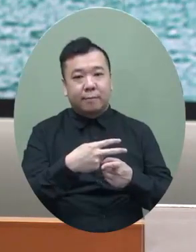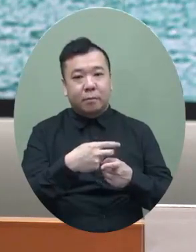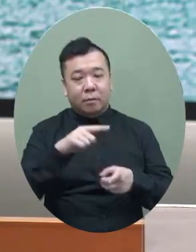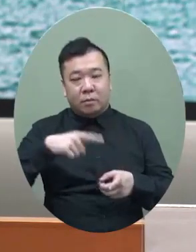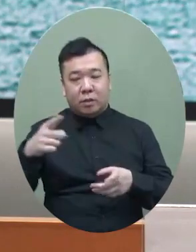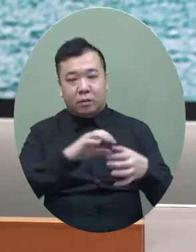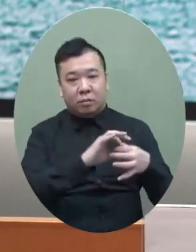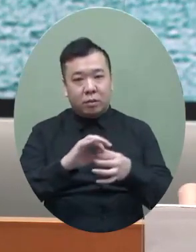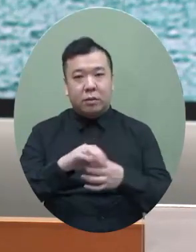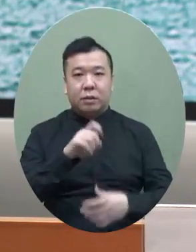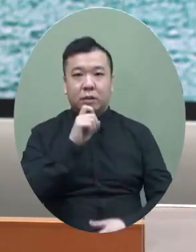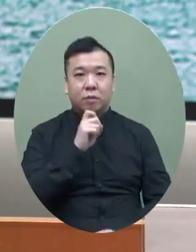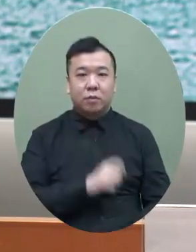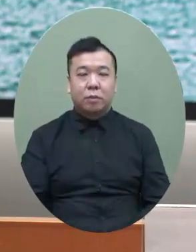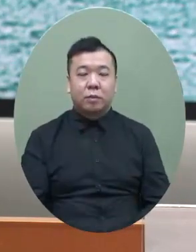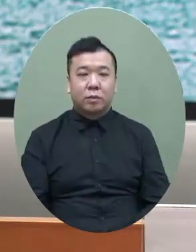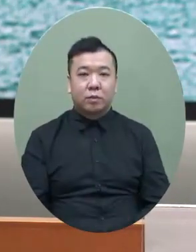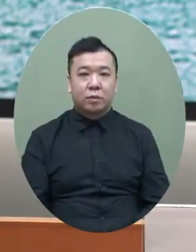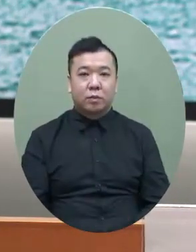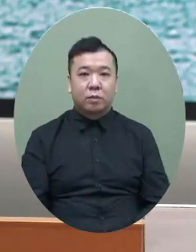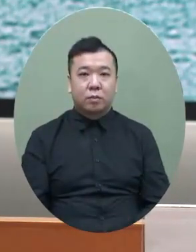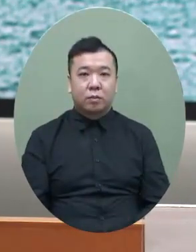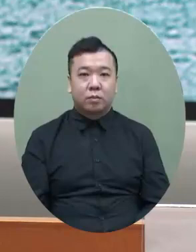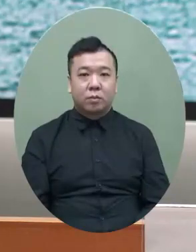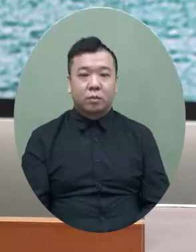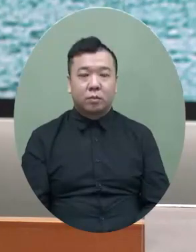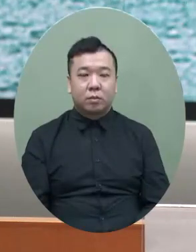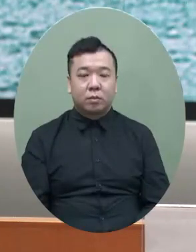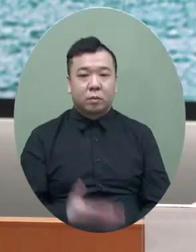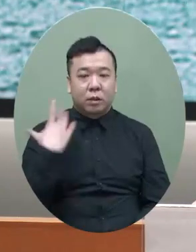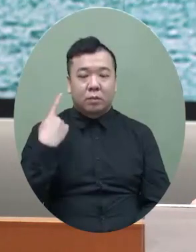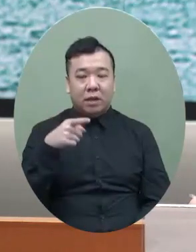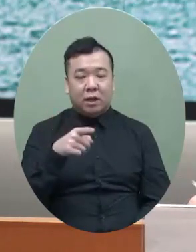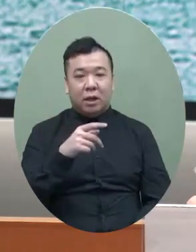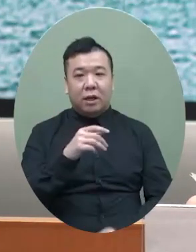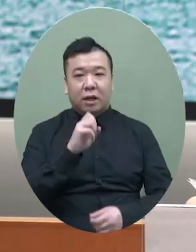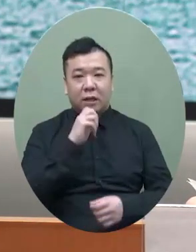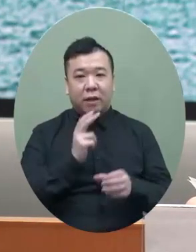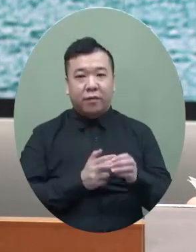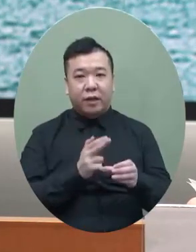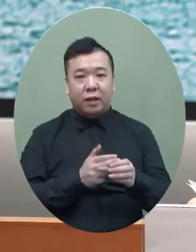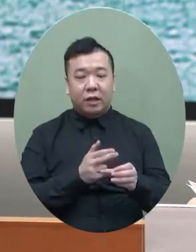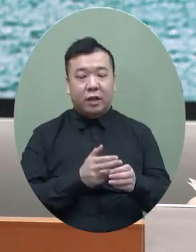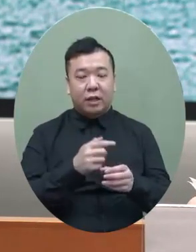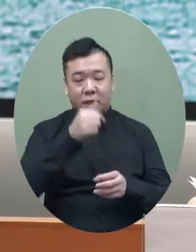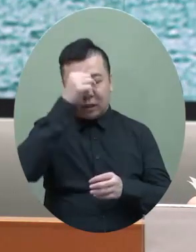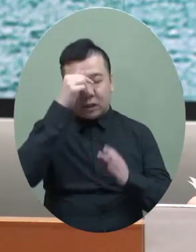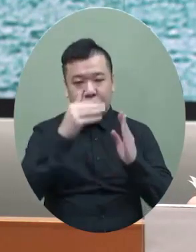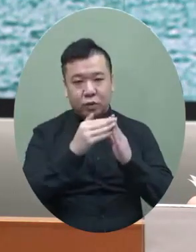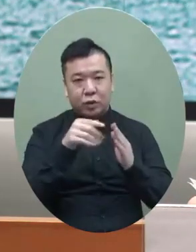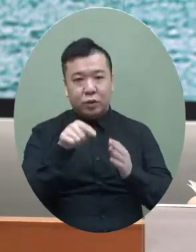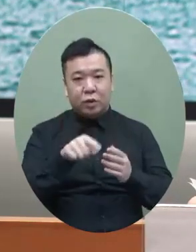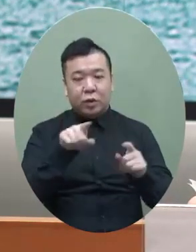其他個案相關嘅個案啦。咁另外琴日嗰個佛教醫院嗰個喺同